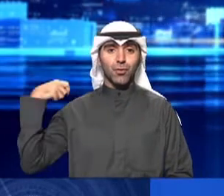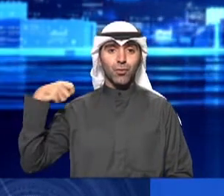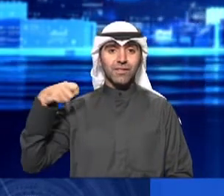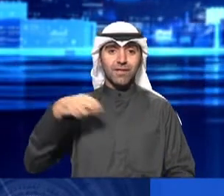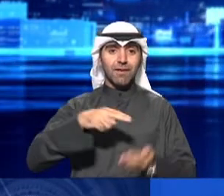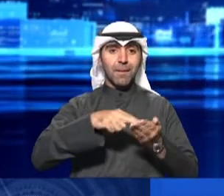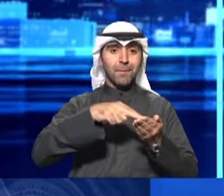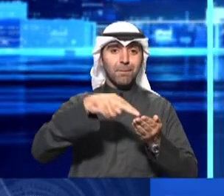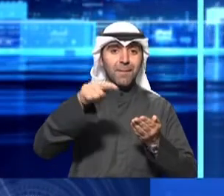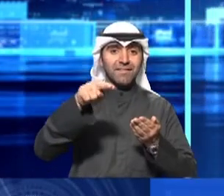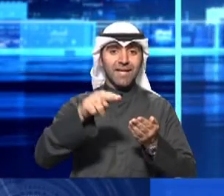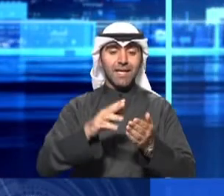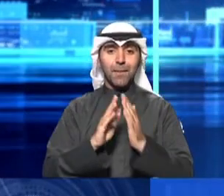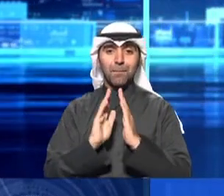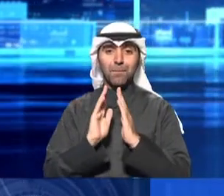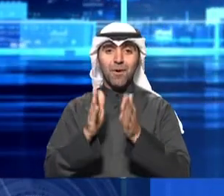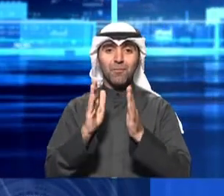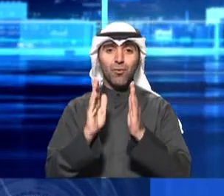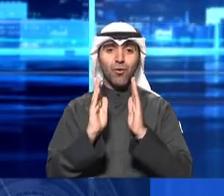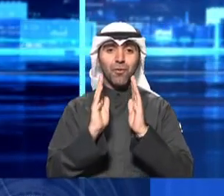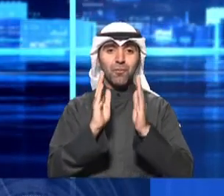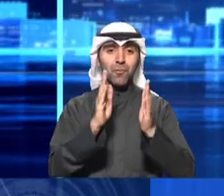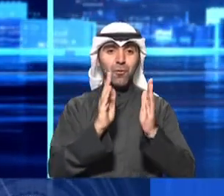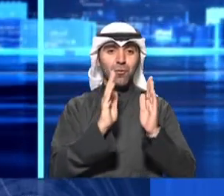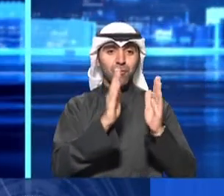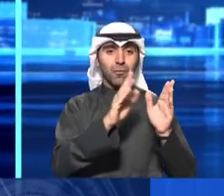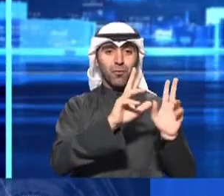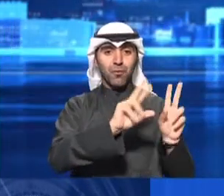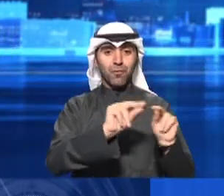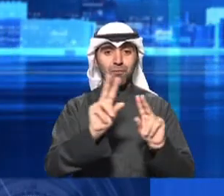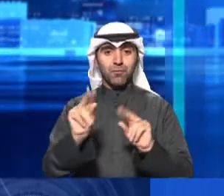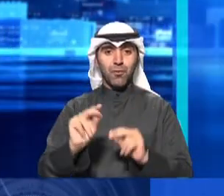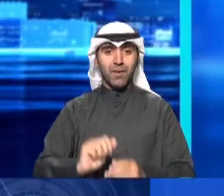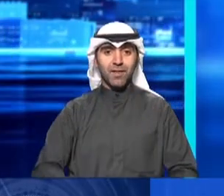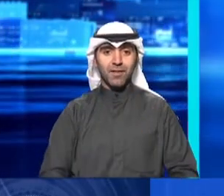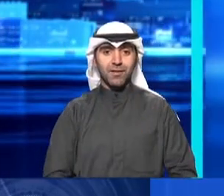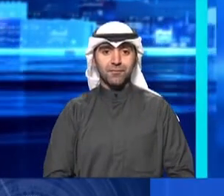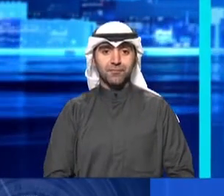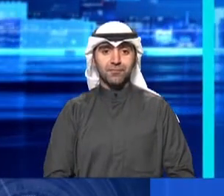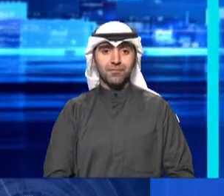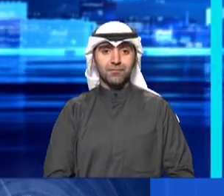رئيس مجلس الوزراء حفظه الله ببرقية تهنئة مماثلة.